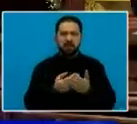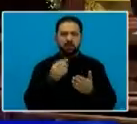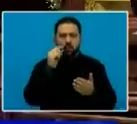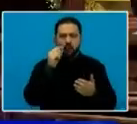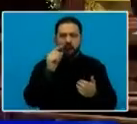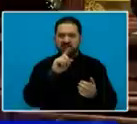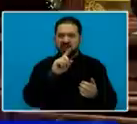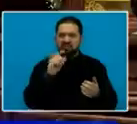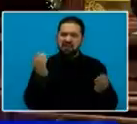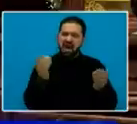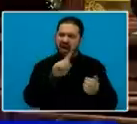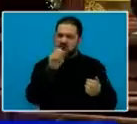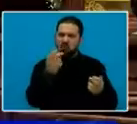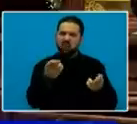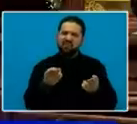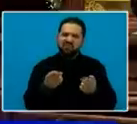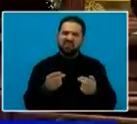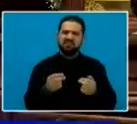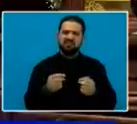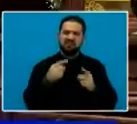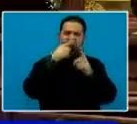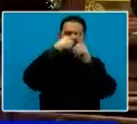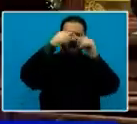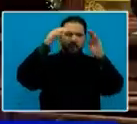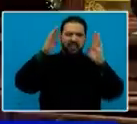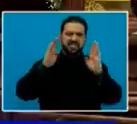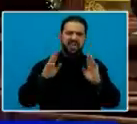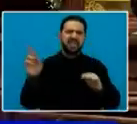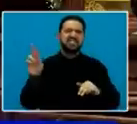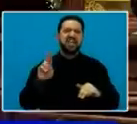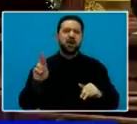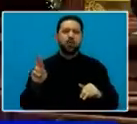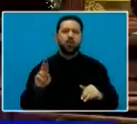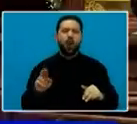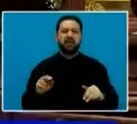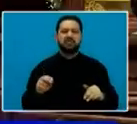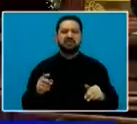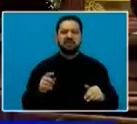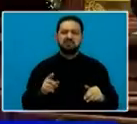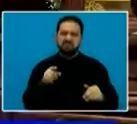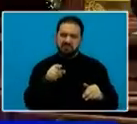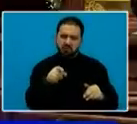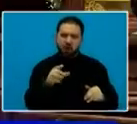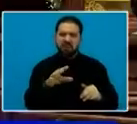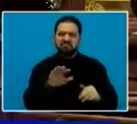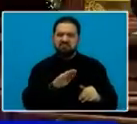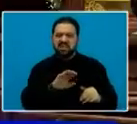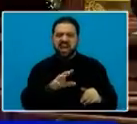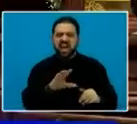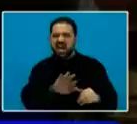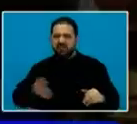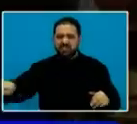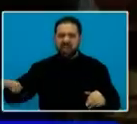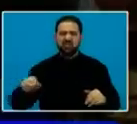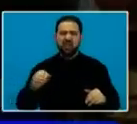de Sfintele Taine, de Biserică, să recunoască faptul că le lipsește curajul duhovnicesc,